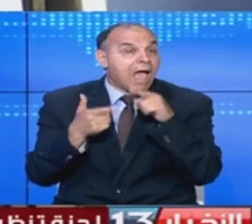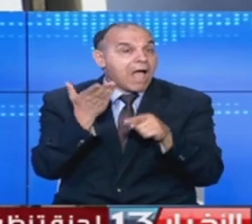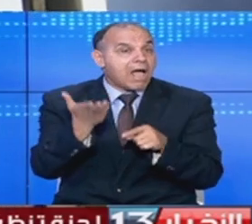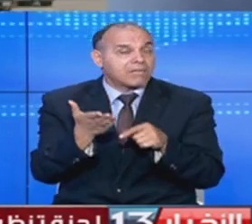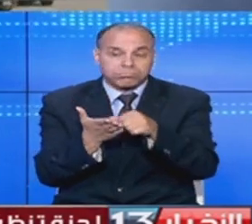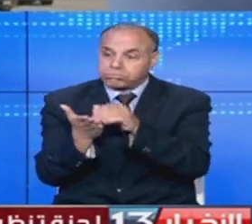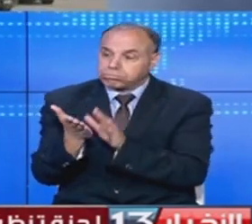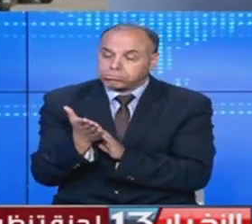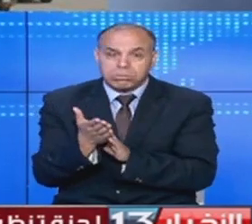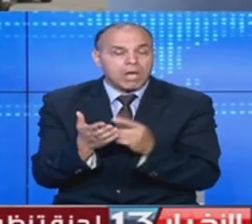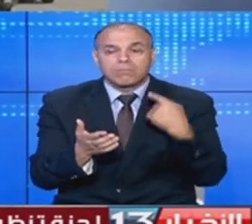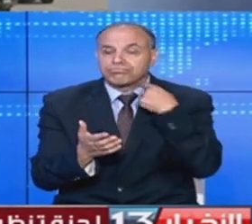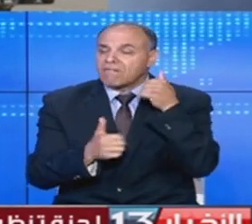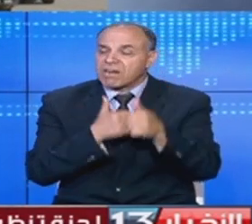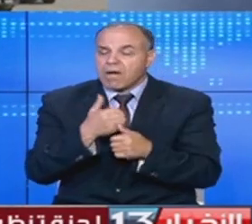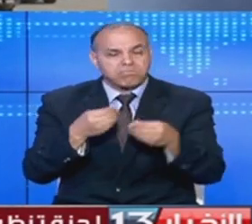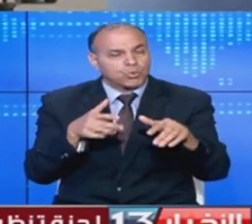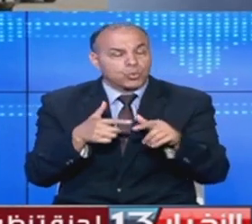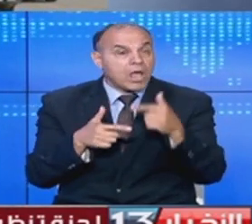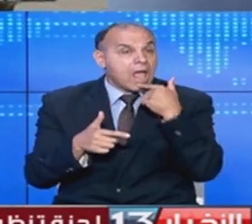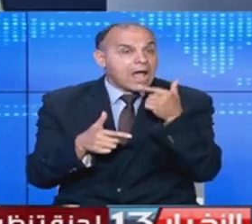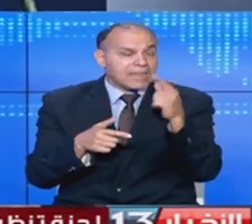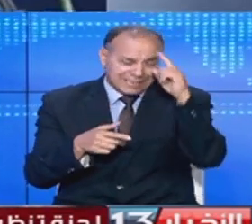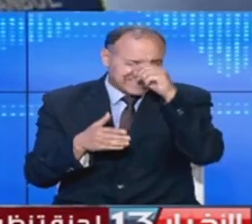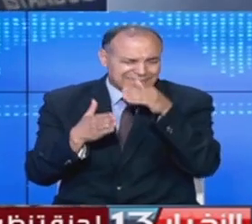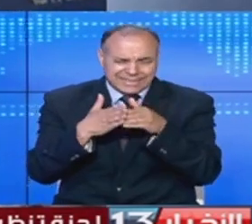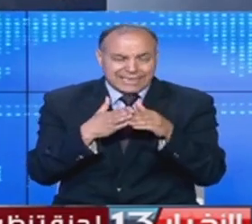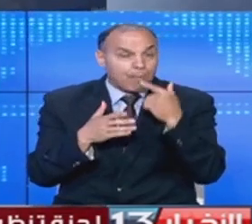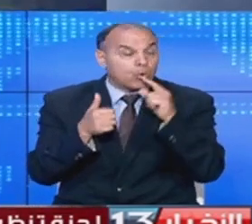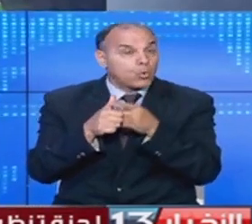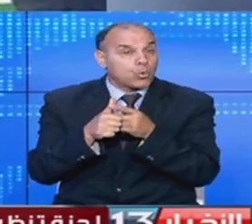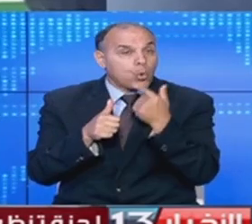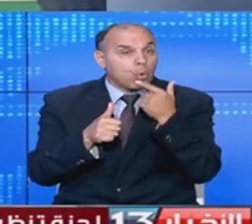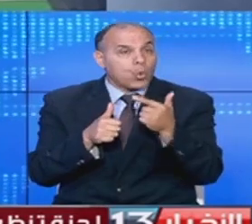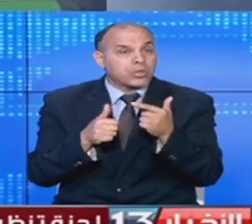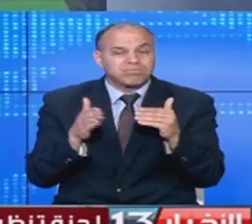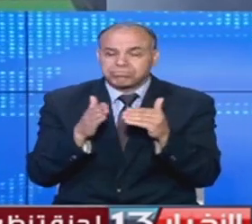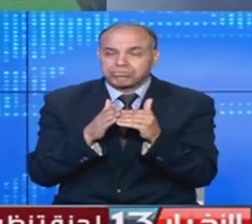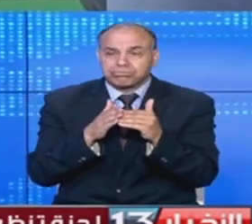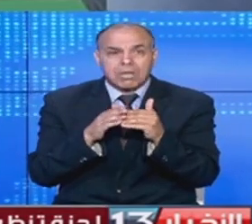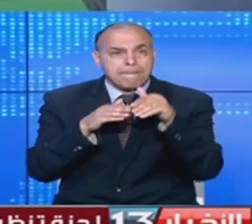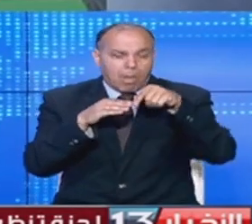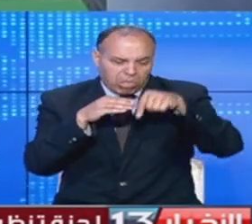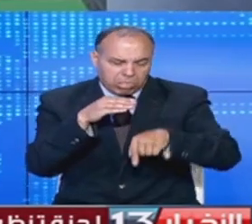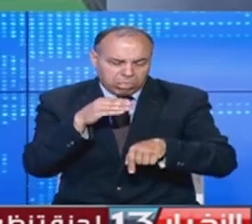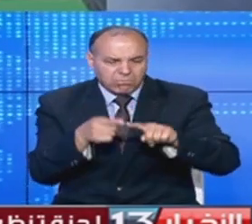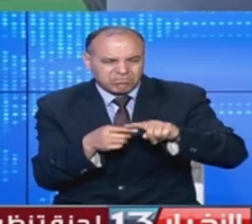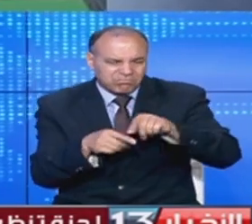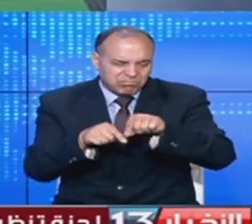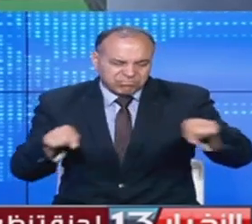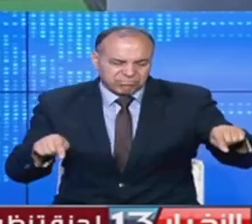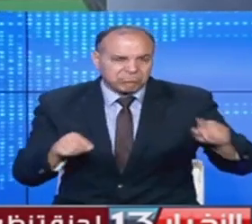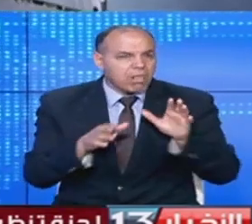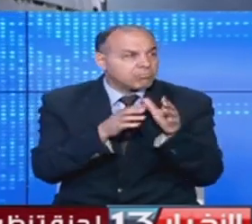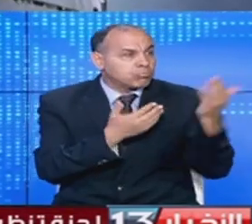ما يسجله من خسائر سنوية وما يمر به من صعوبات، من بينها محدودية عمق المياه وطول الأرصفة التي لا